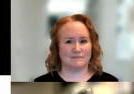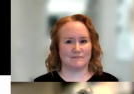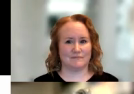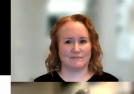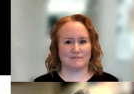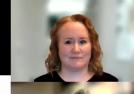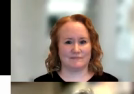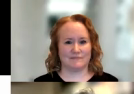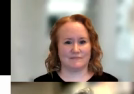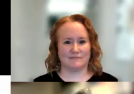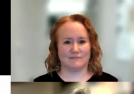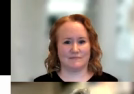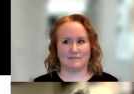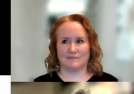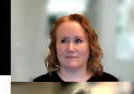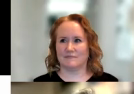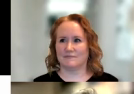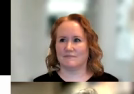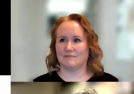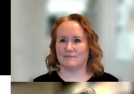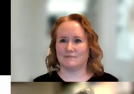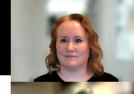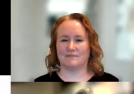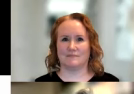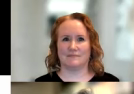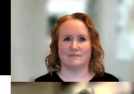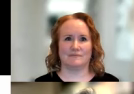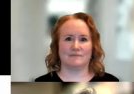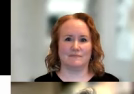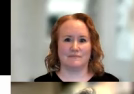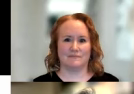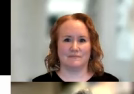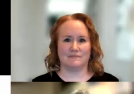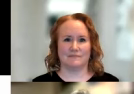også selvfølgelig må være universelt utforming, og det det regler